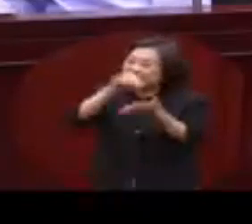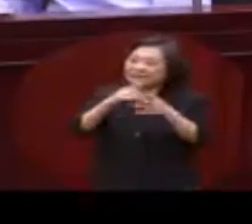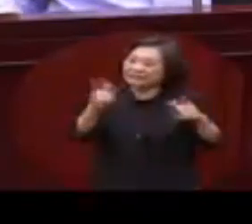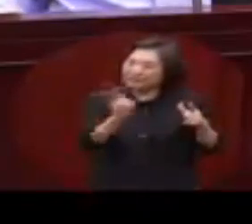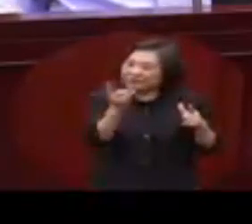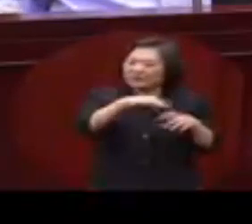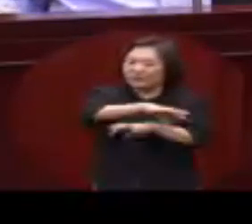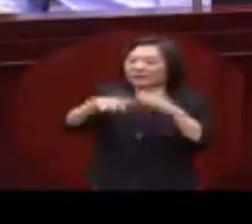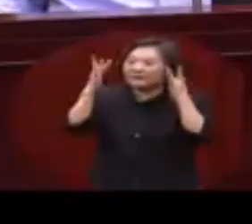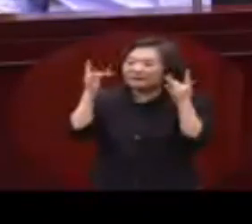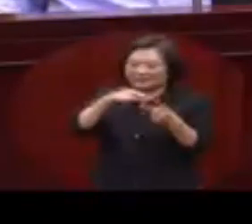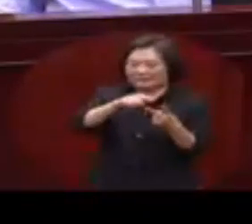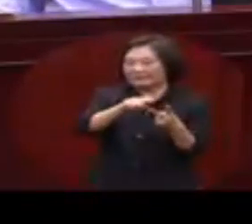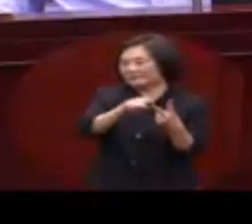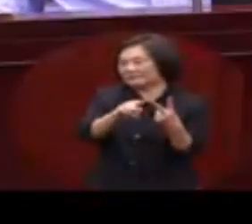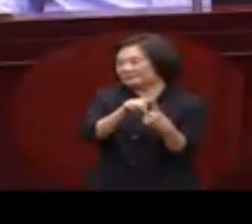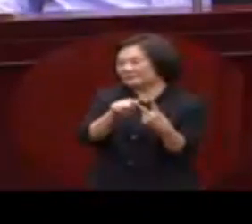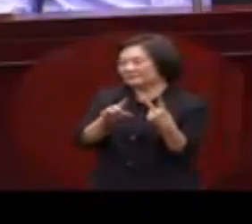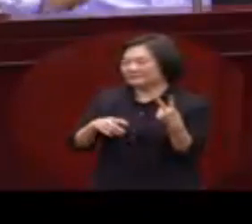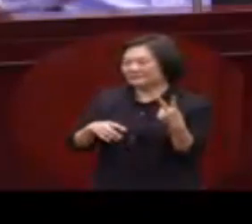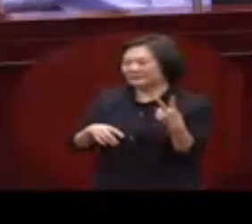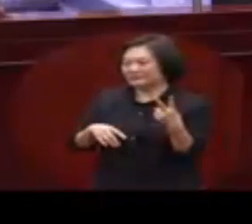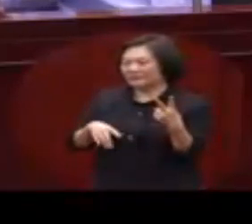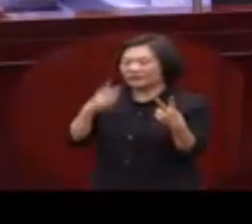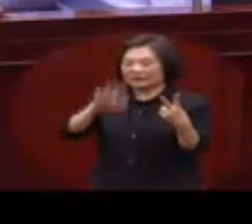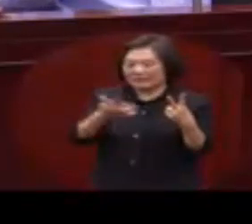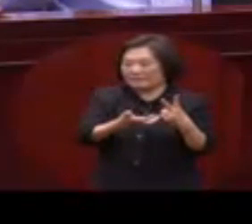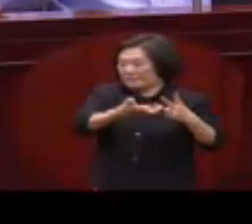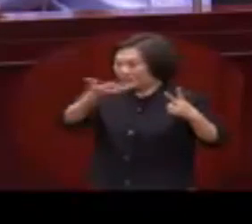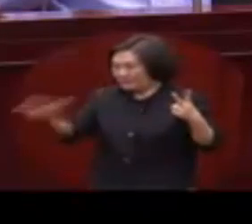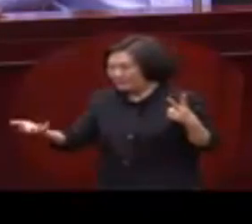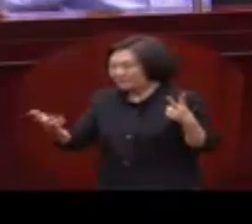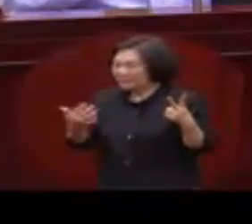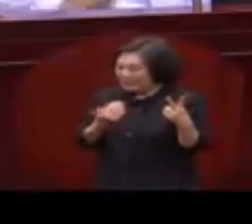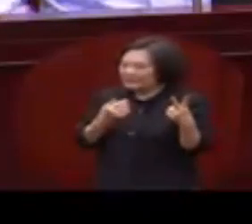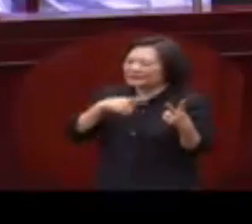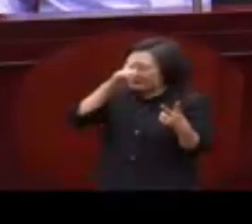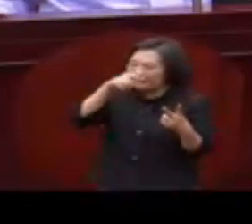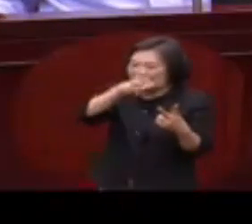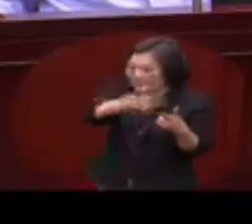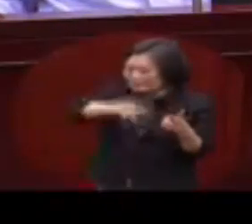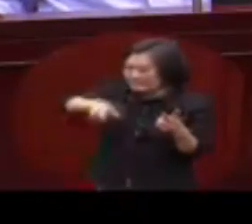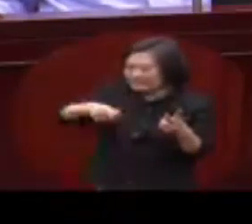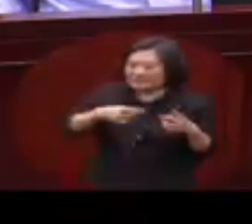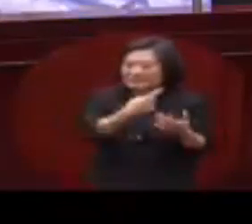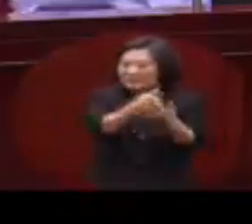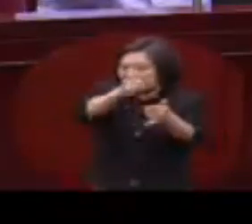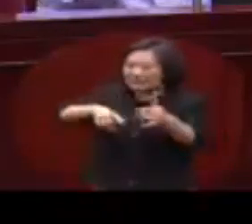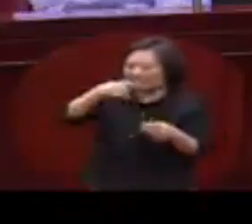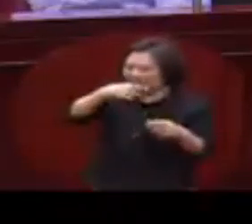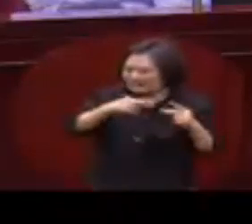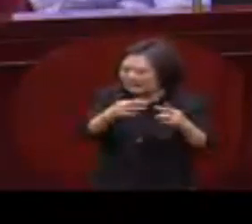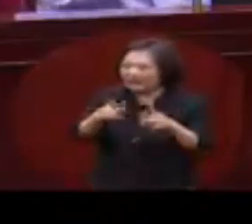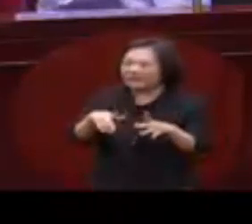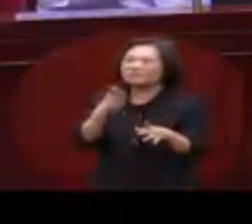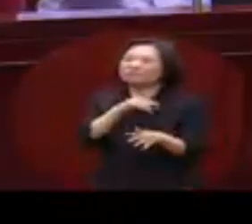建设，重点在今年在硬体这个在搬家之前我们要开始把很多这种习惯要改进了。刚才讲过垃圾分